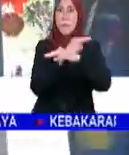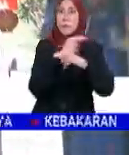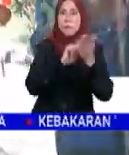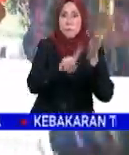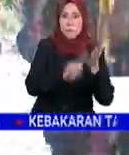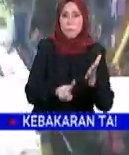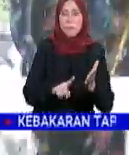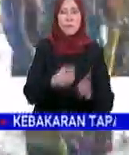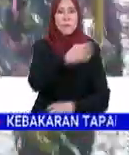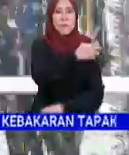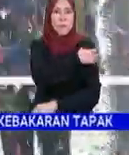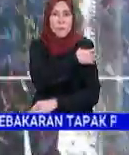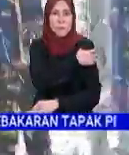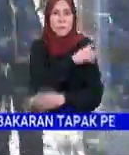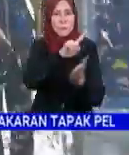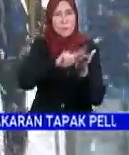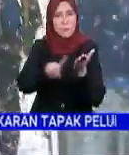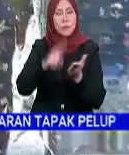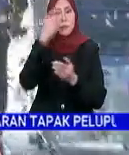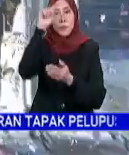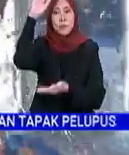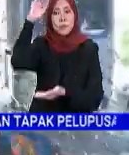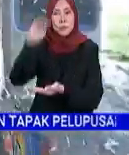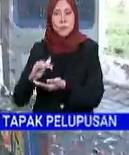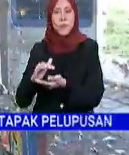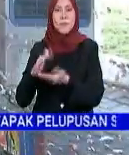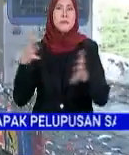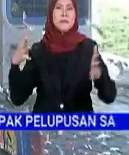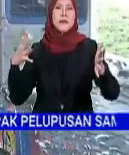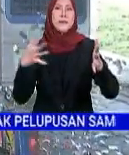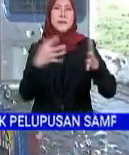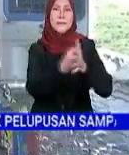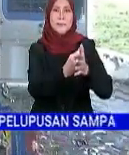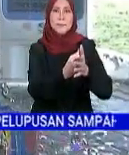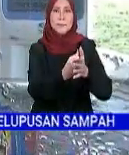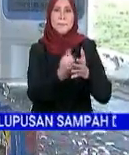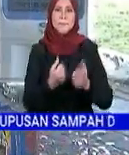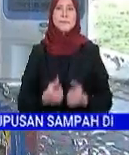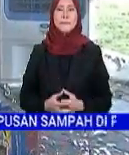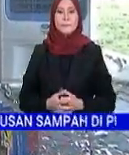menjalankan operasi penguasaan menyeluruh bagi mengurangkan kadar Naas